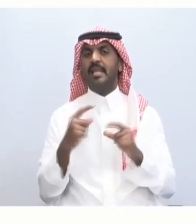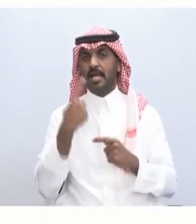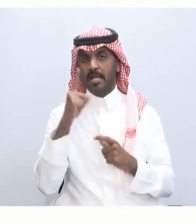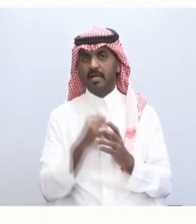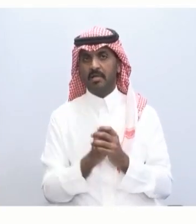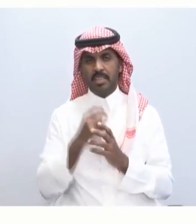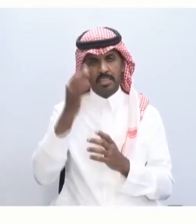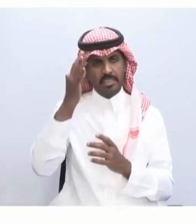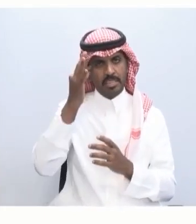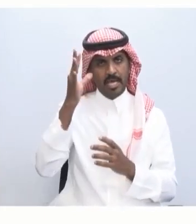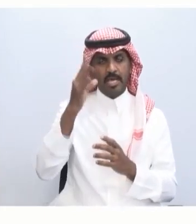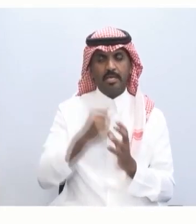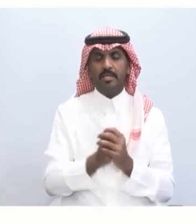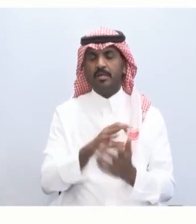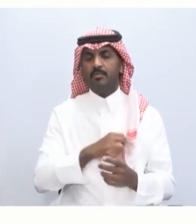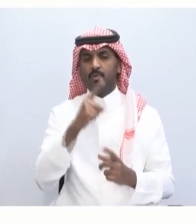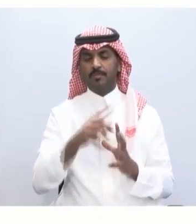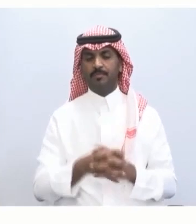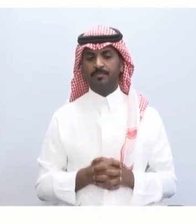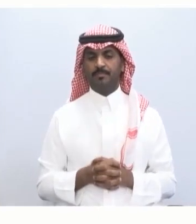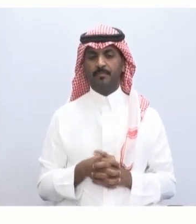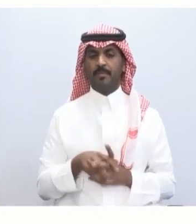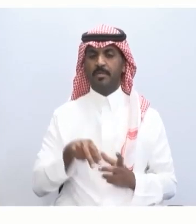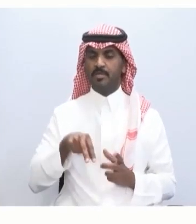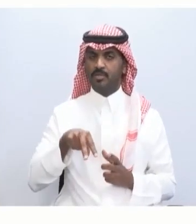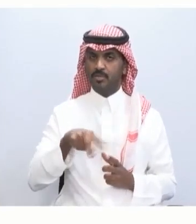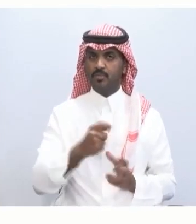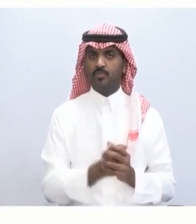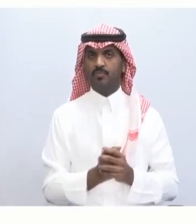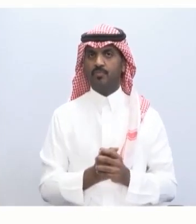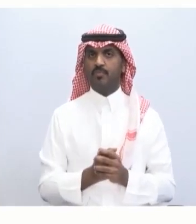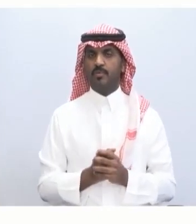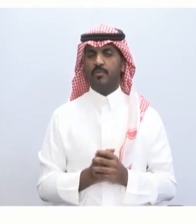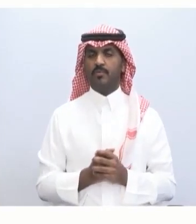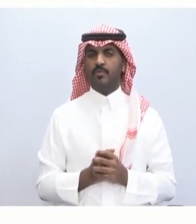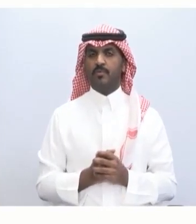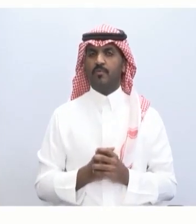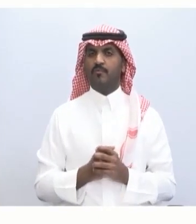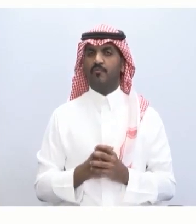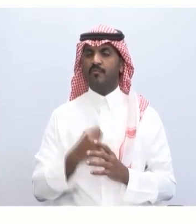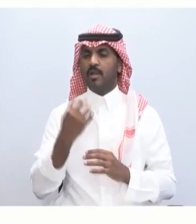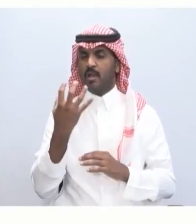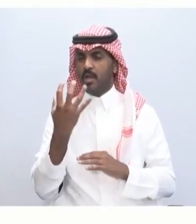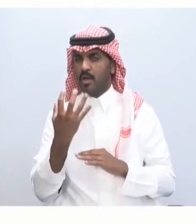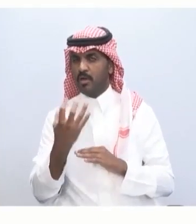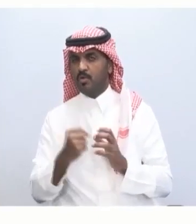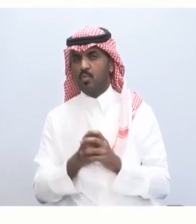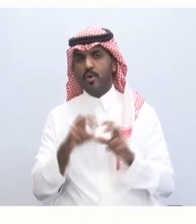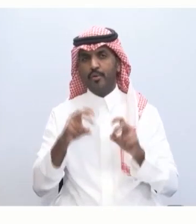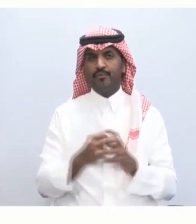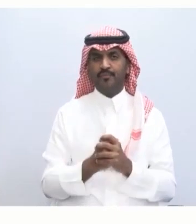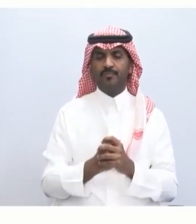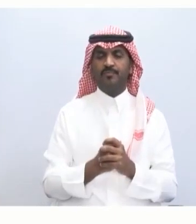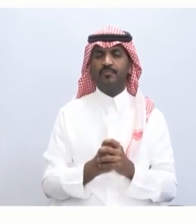على ذكائه رحمه الله كان يسير في الليل ويقف في